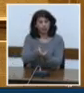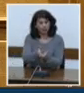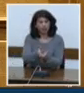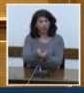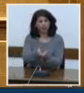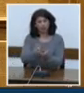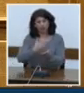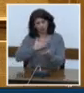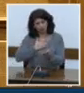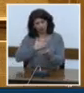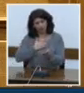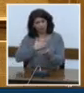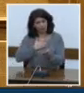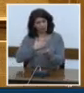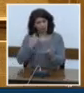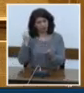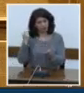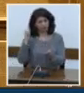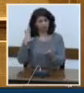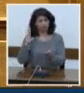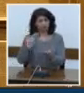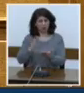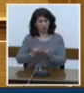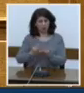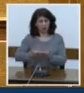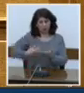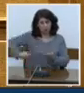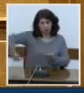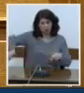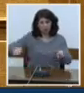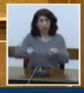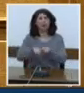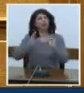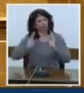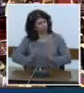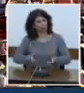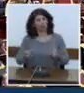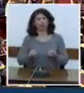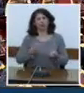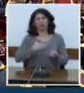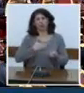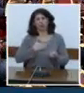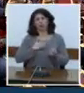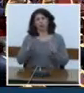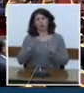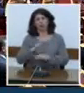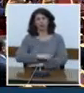να αποδείξουμε όλοι μαζί ότι μπορούμε να το κάνουμε. Σας ευχαριστώ.